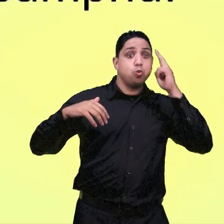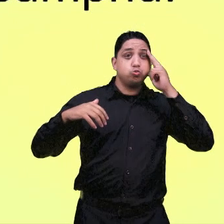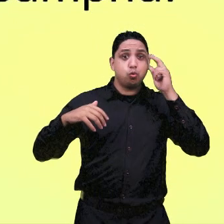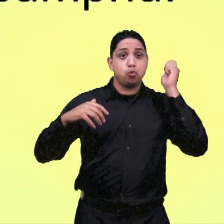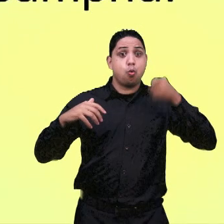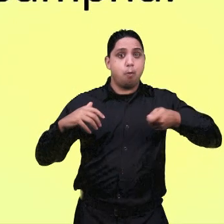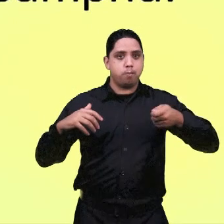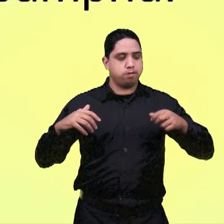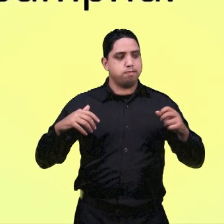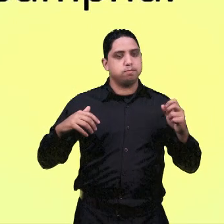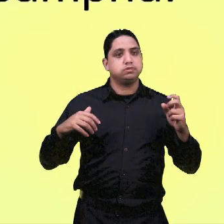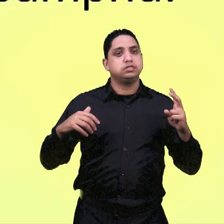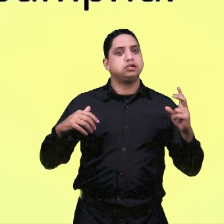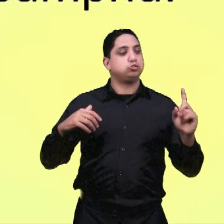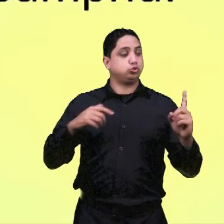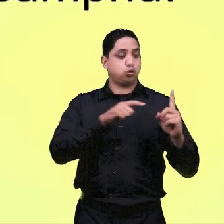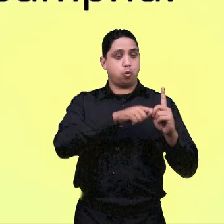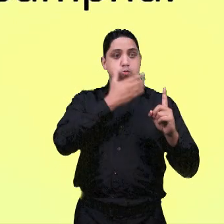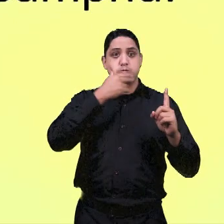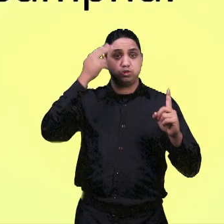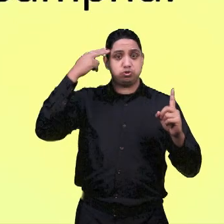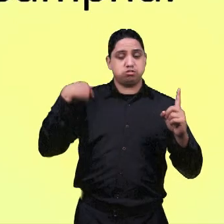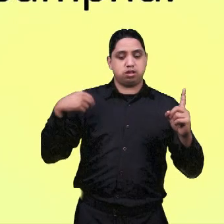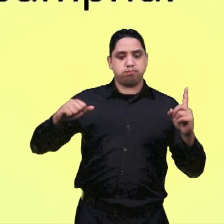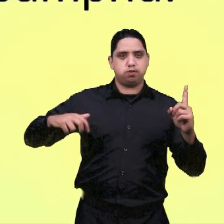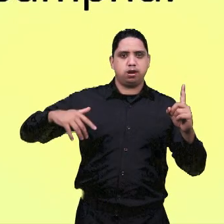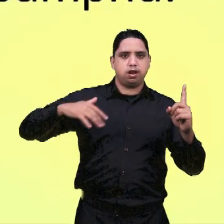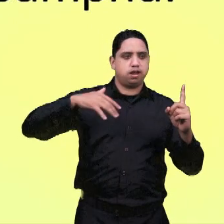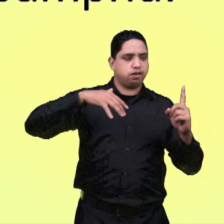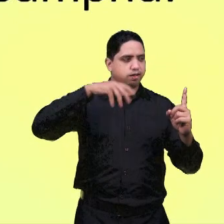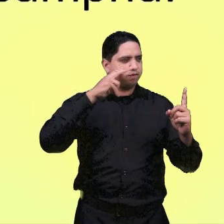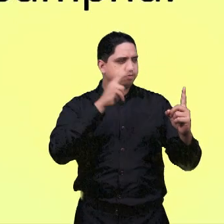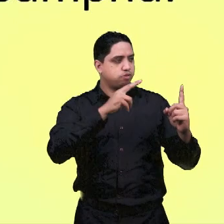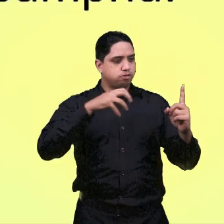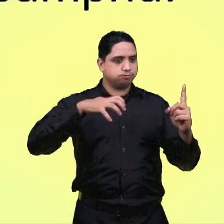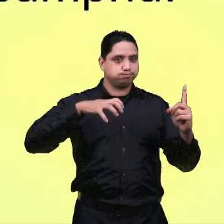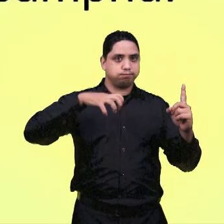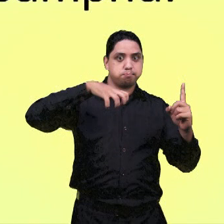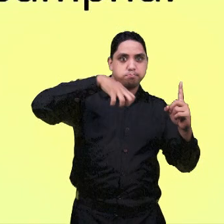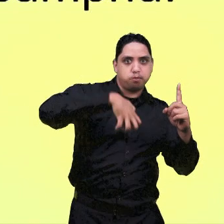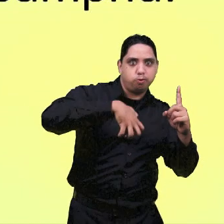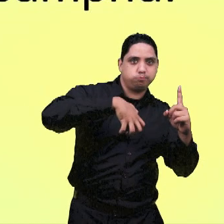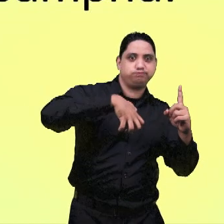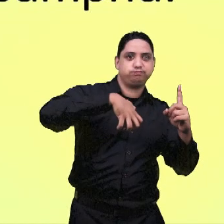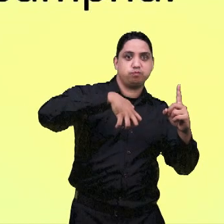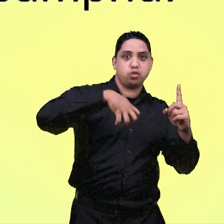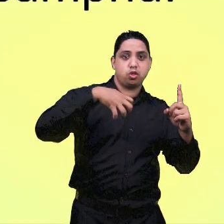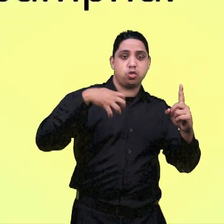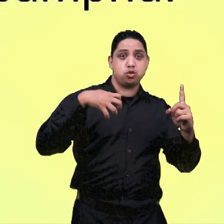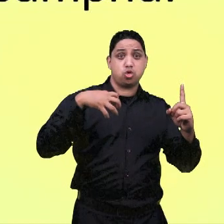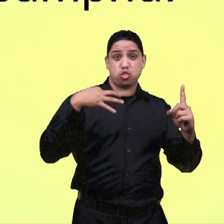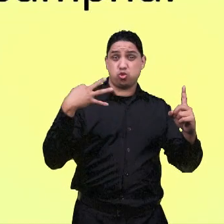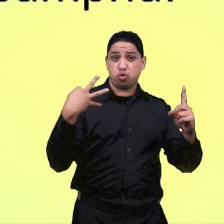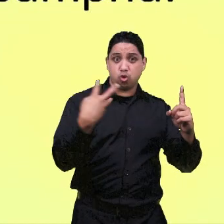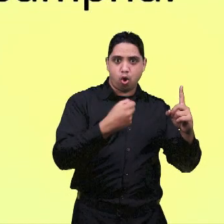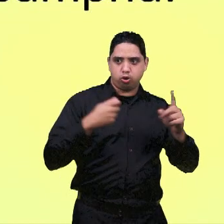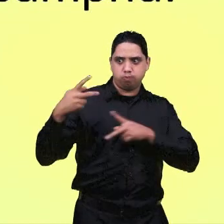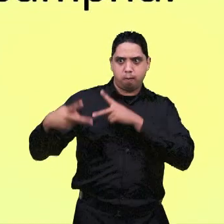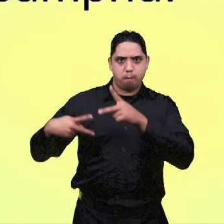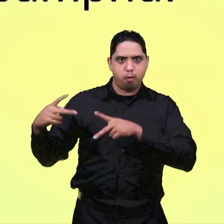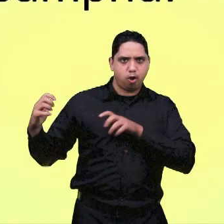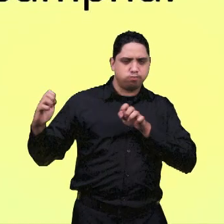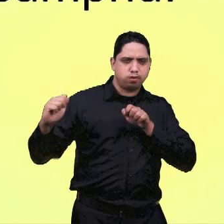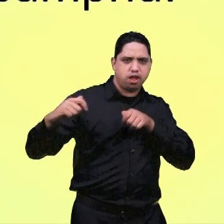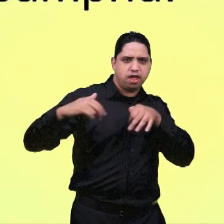accompli, parce que ses frères se sont prosternés devant lui. En vérité, tous les peuples de la terre